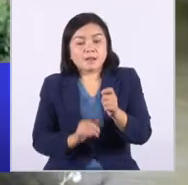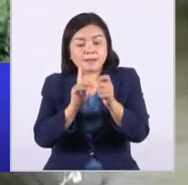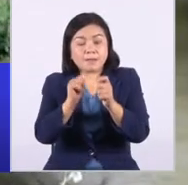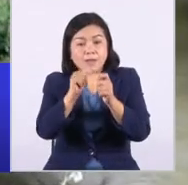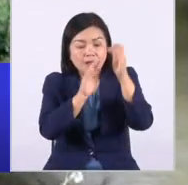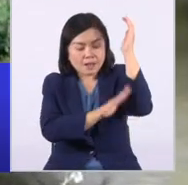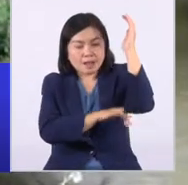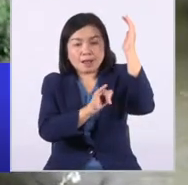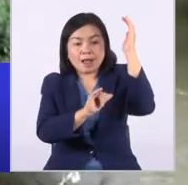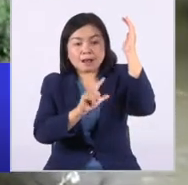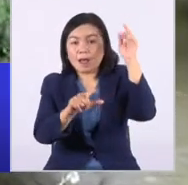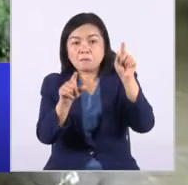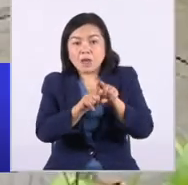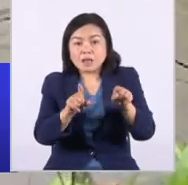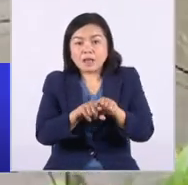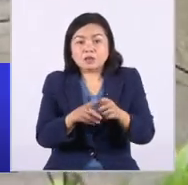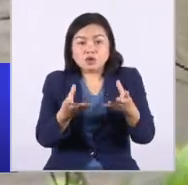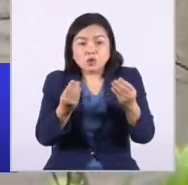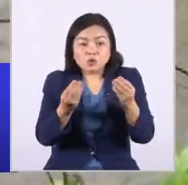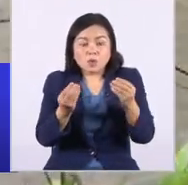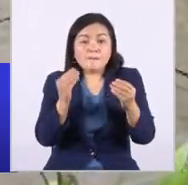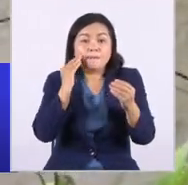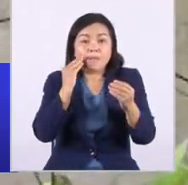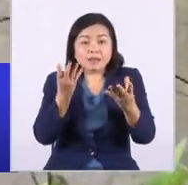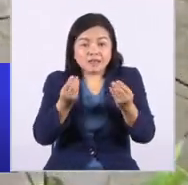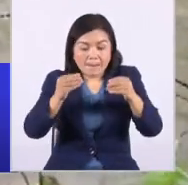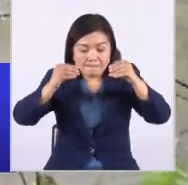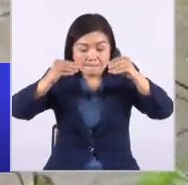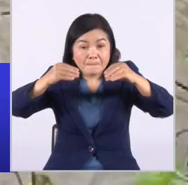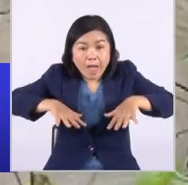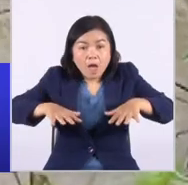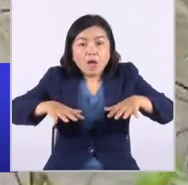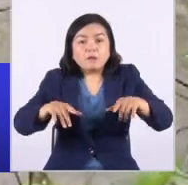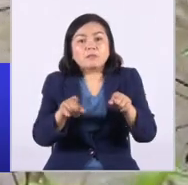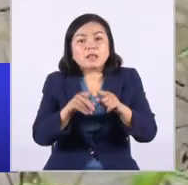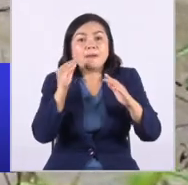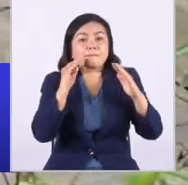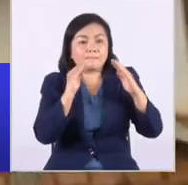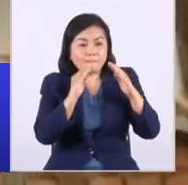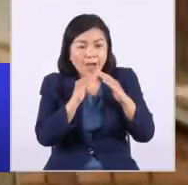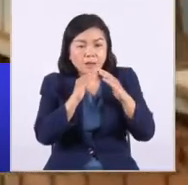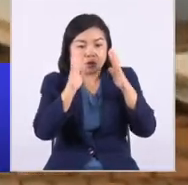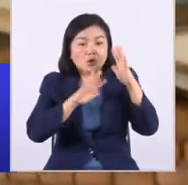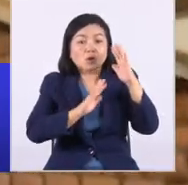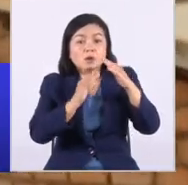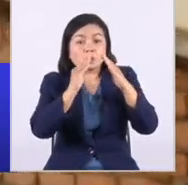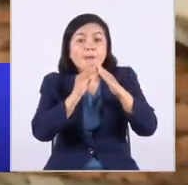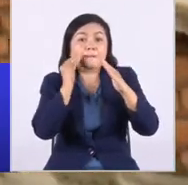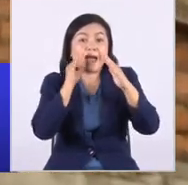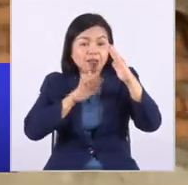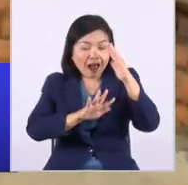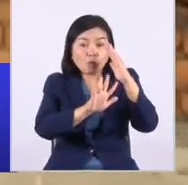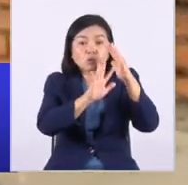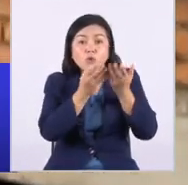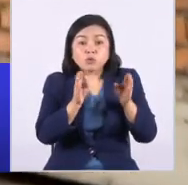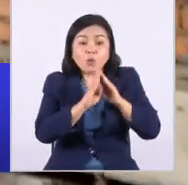ค่ะถนนซุดทำให้บ้านของนางสาวนิลวดีมูนาที่อยู่กับสามีและลูกๆ5คนต้องเอาตัวรอดจากบ้านซุดพัง